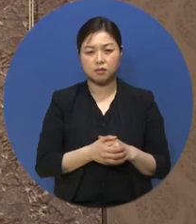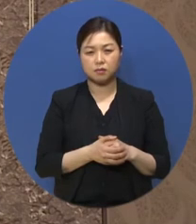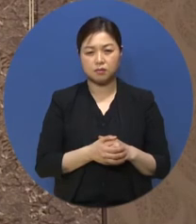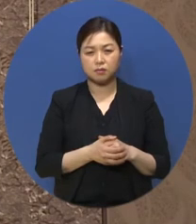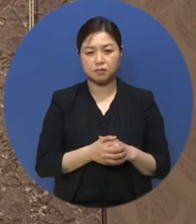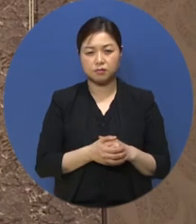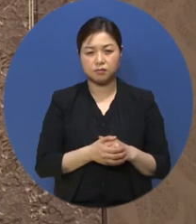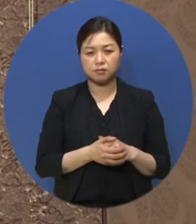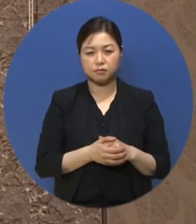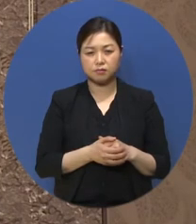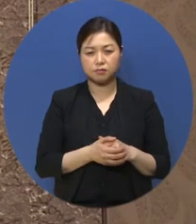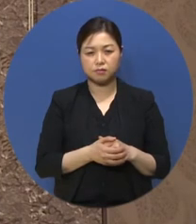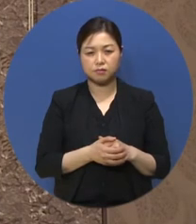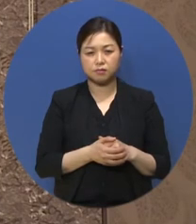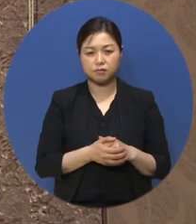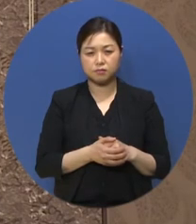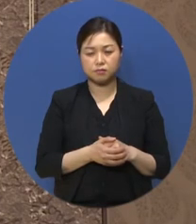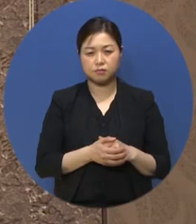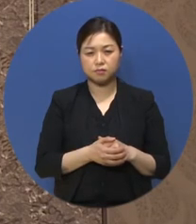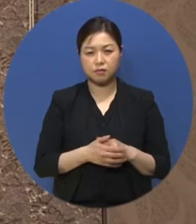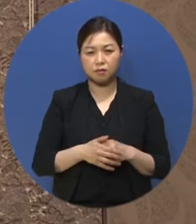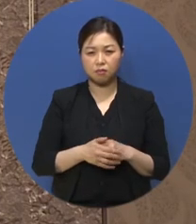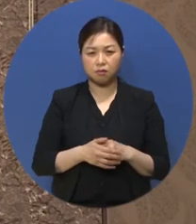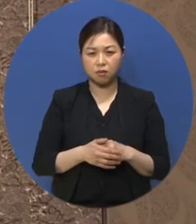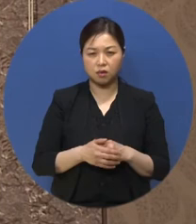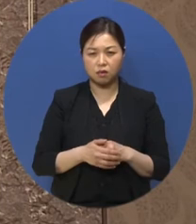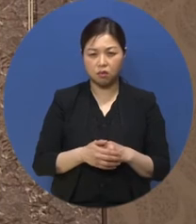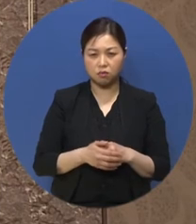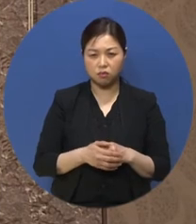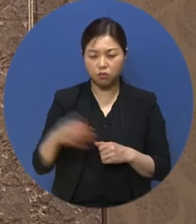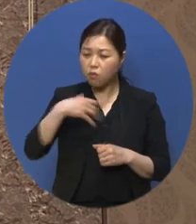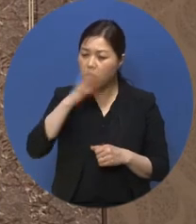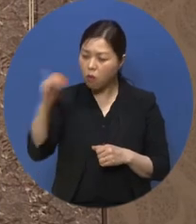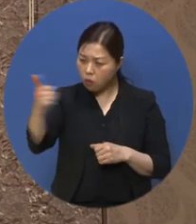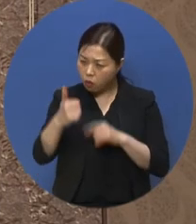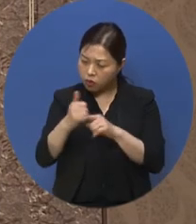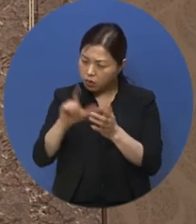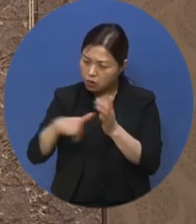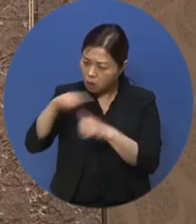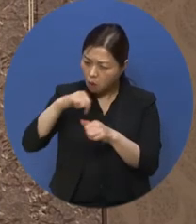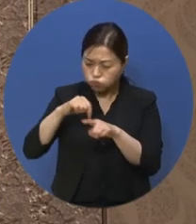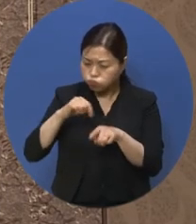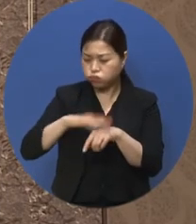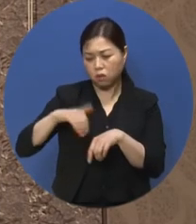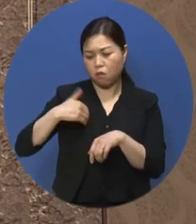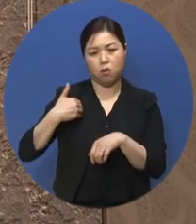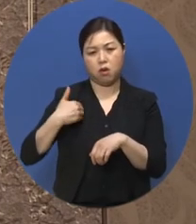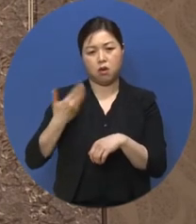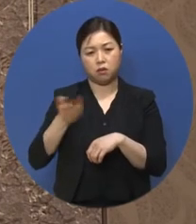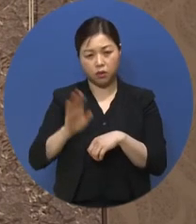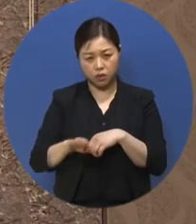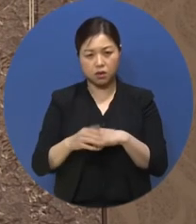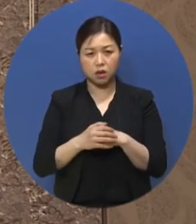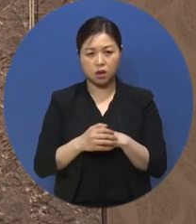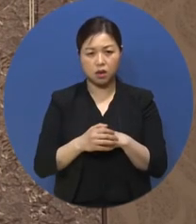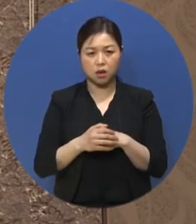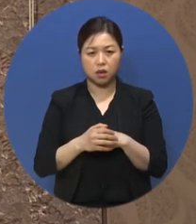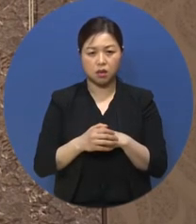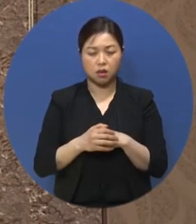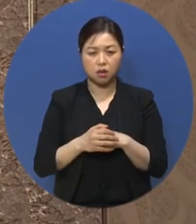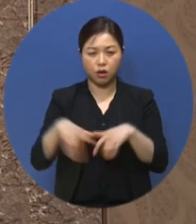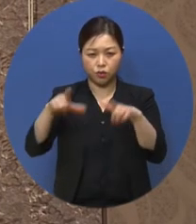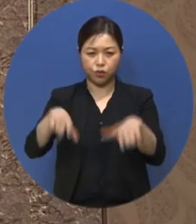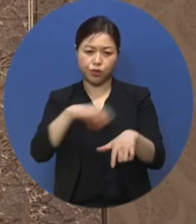구의원일 그때 이제는 몰랐어요. 예. 근데 이제 구의원이 되고 나서부터 이제 민원이 있으면